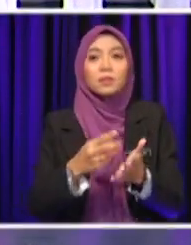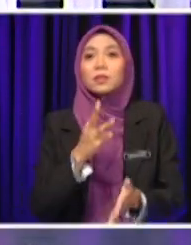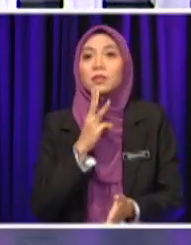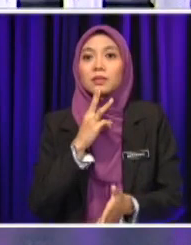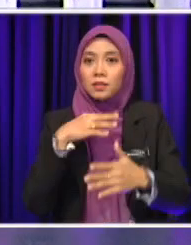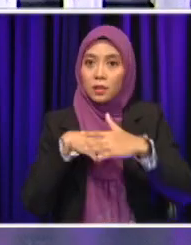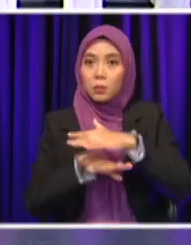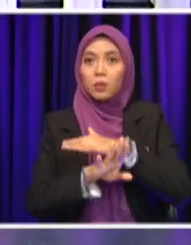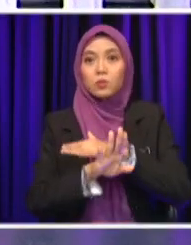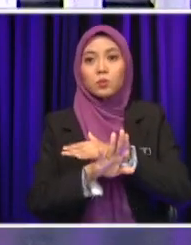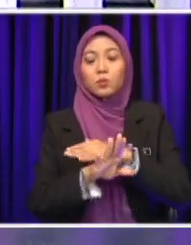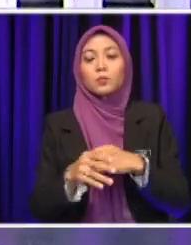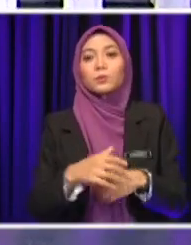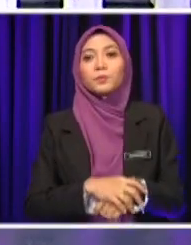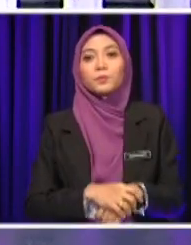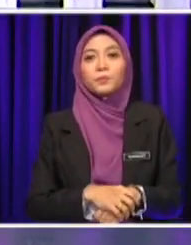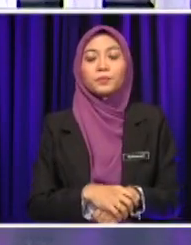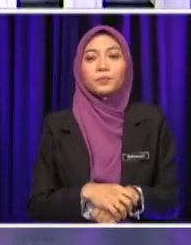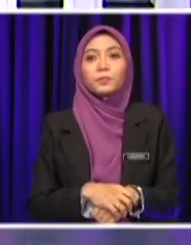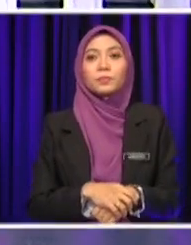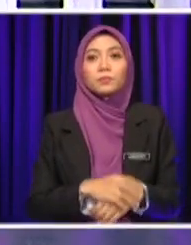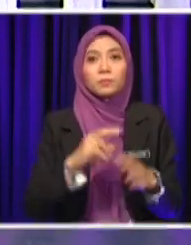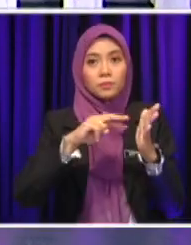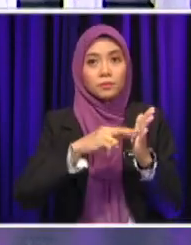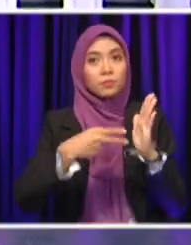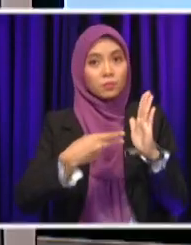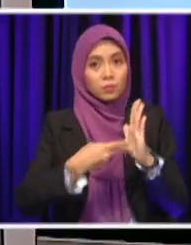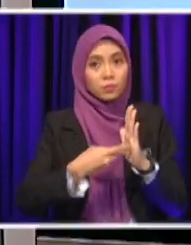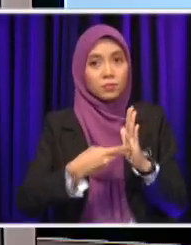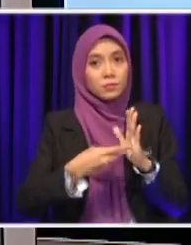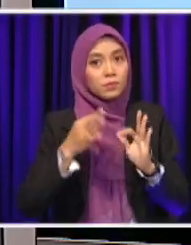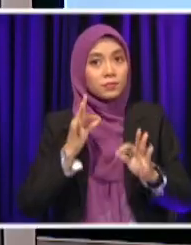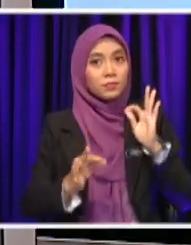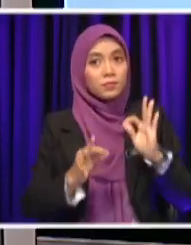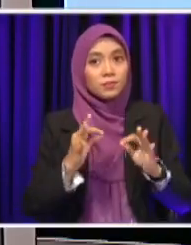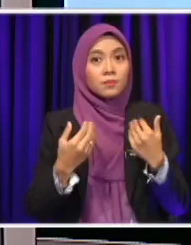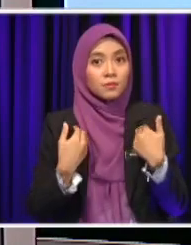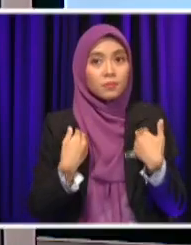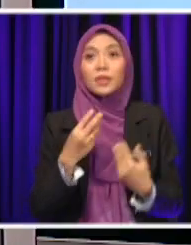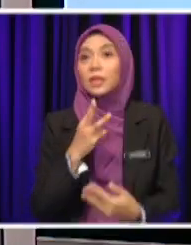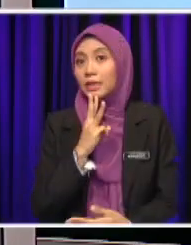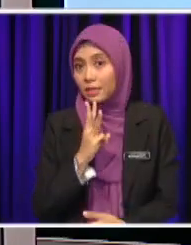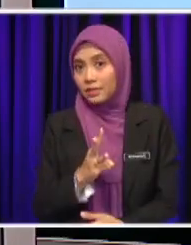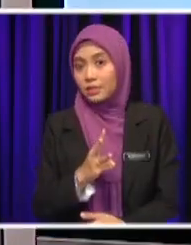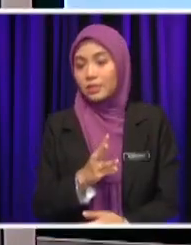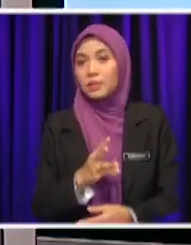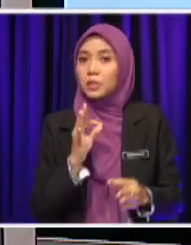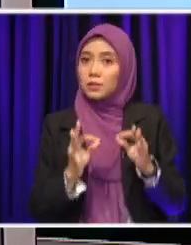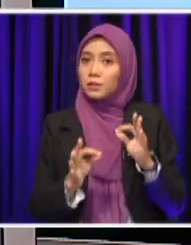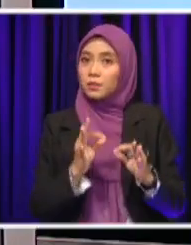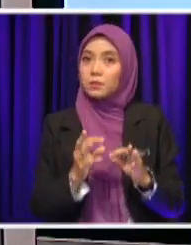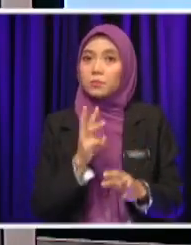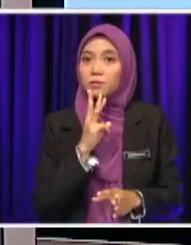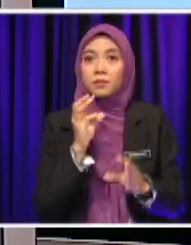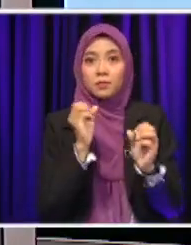akan hidup. Okey, kita tengok dahulu Aiman. Maknanya kalau tadi dia kata jika ada air kan? Jika tak ada air. Okey, jadi kita akan